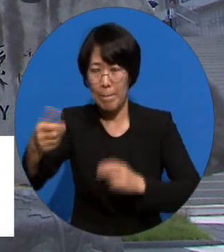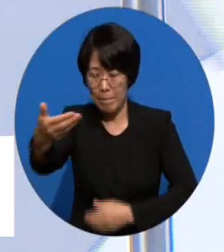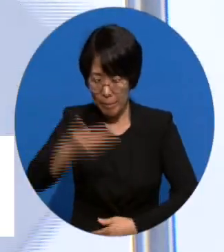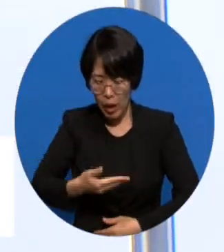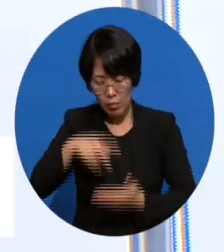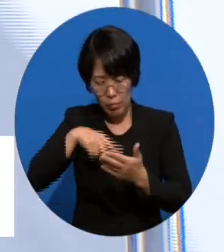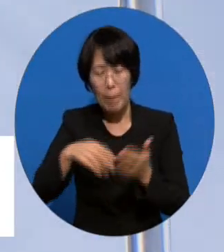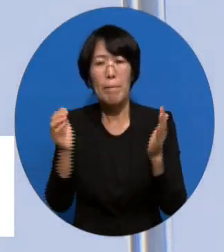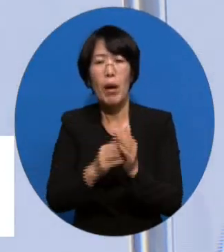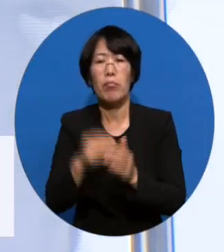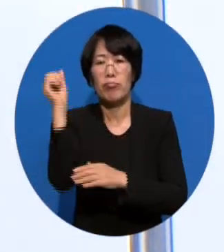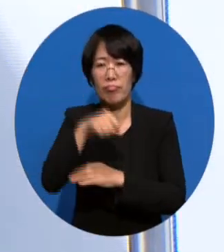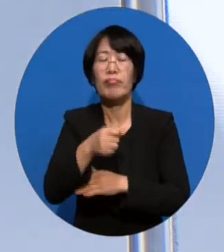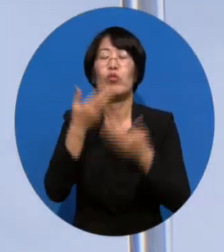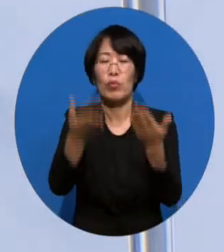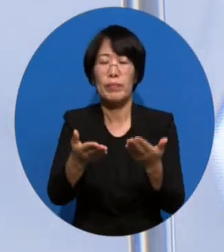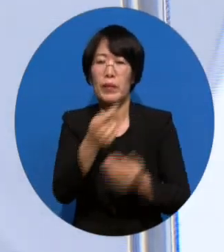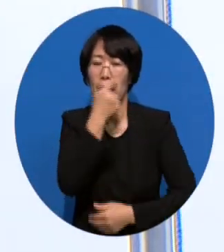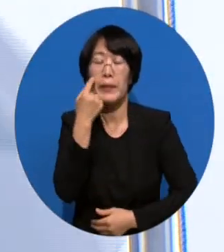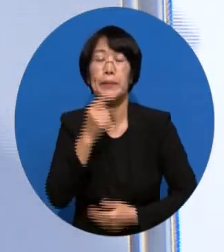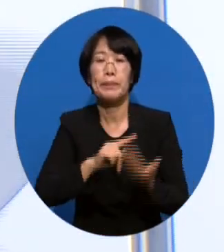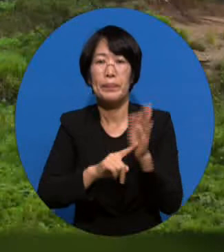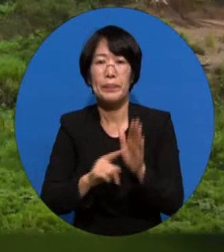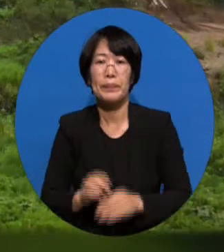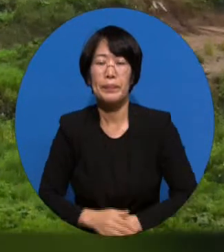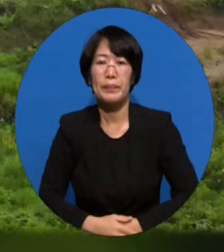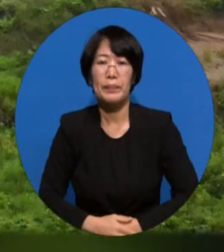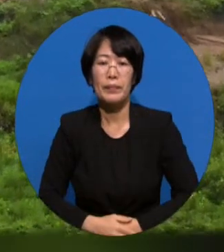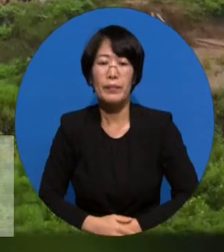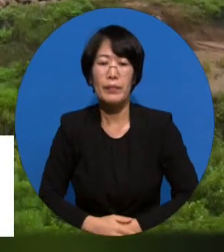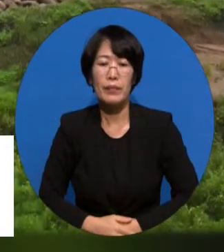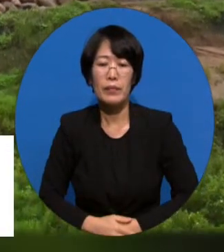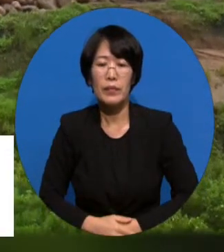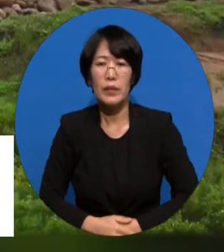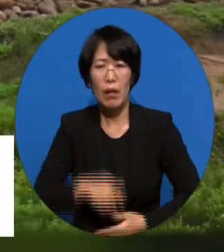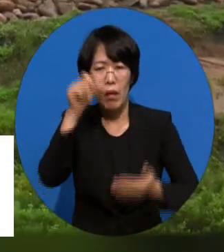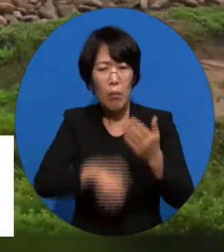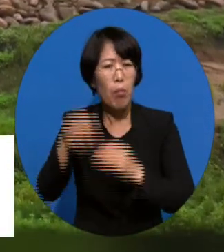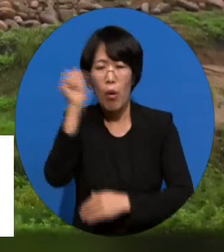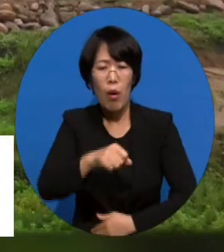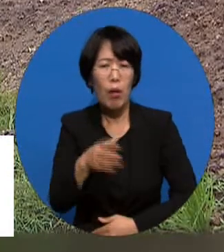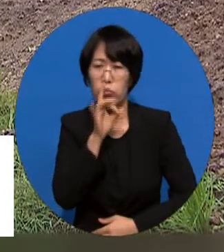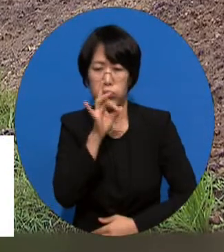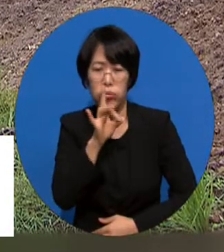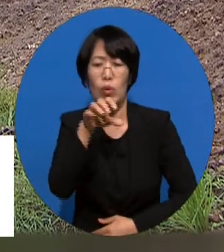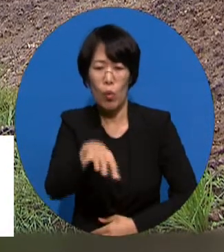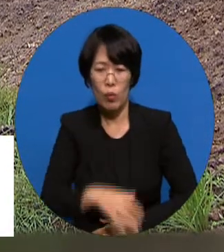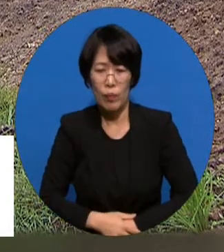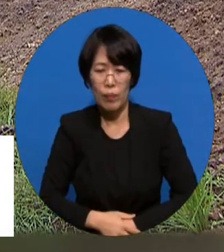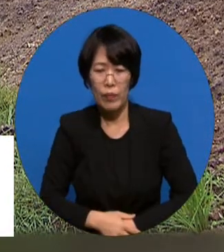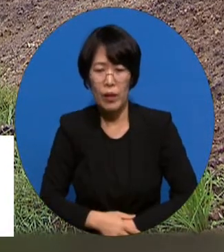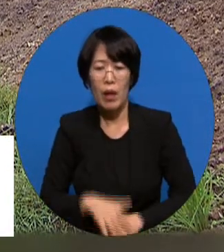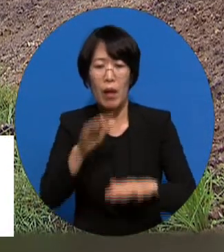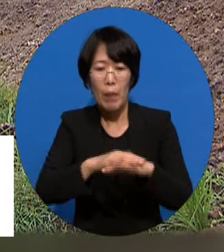자료만 받고 사업 허가를 내줬던 것으로 확인됐습니다. 인가 허가 자체가 나올 수가 없는 지역이에요.